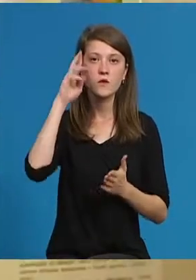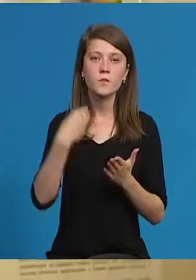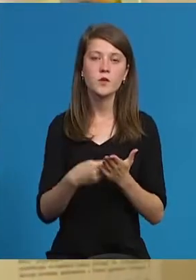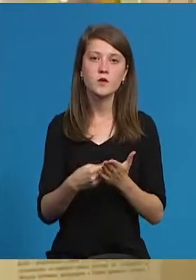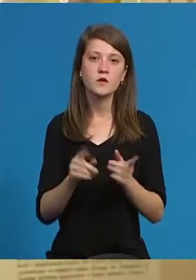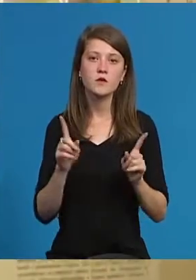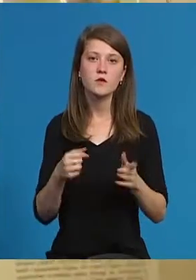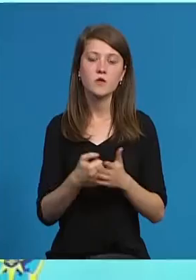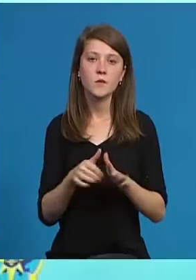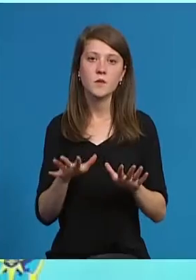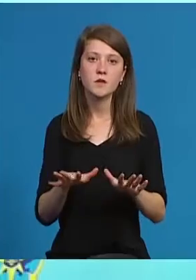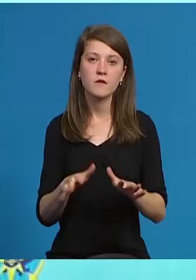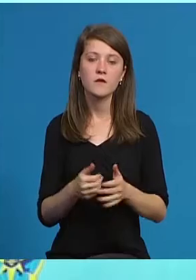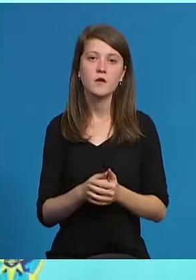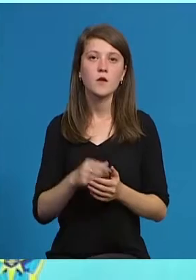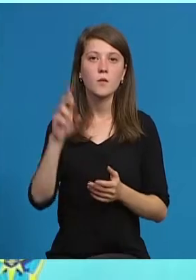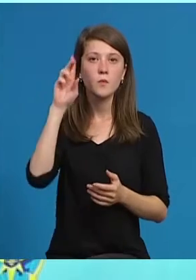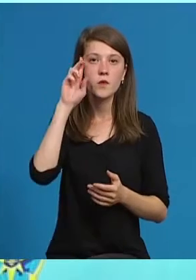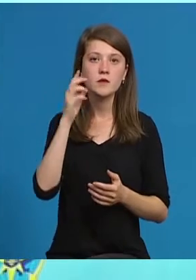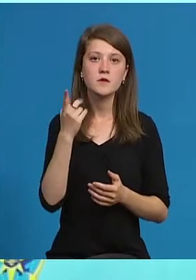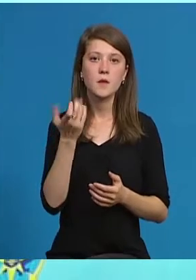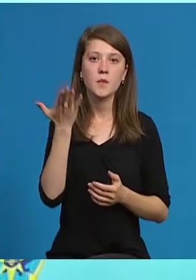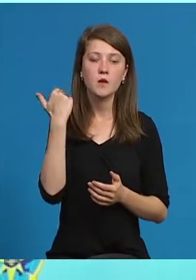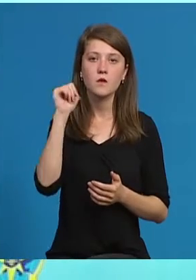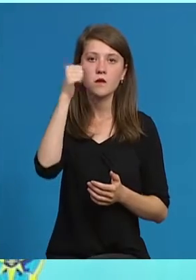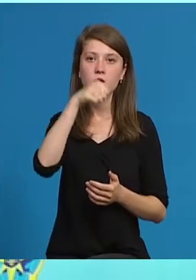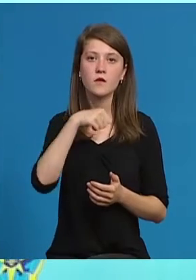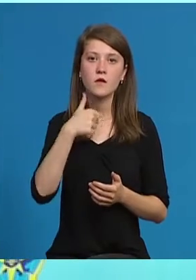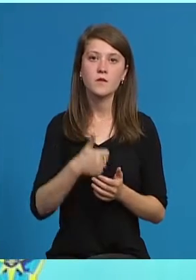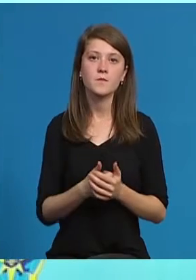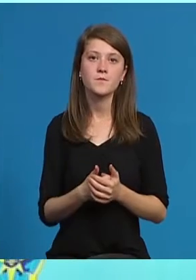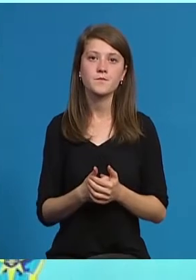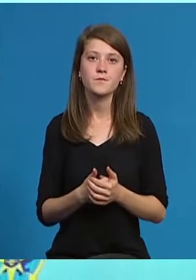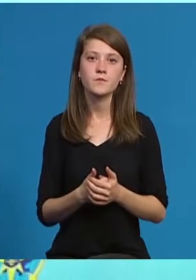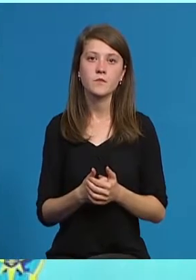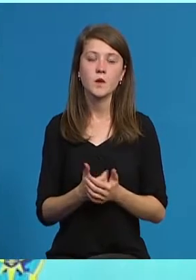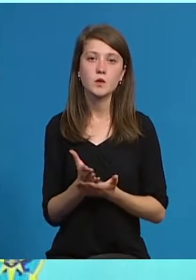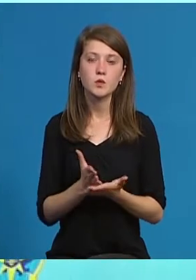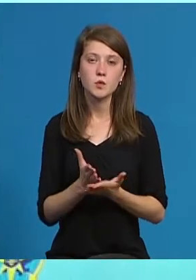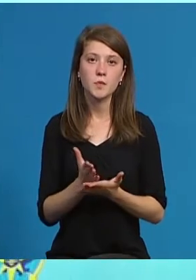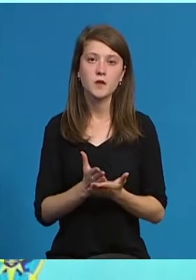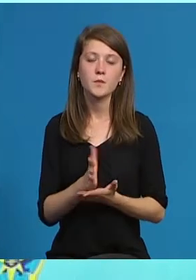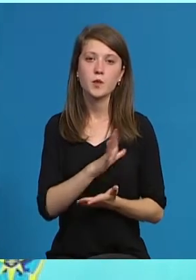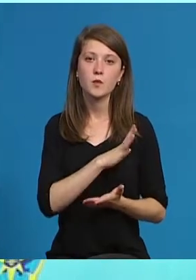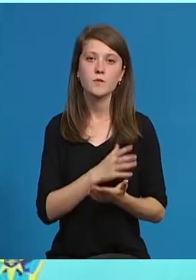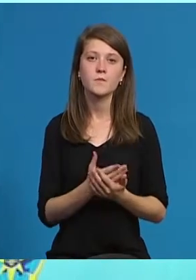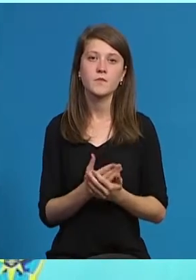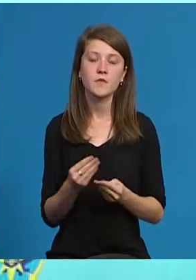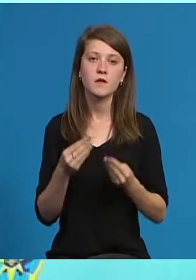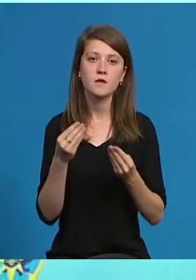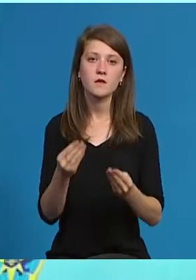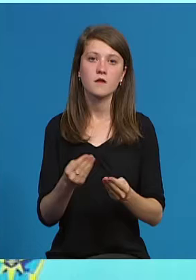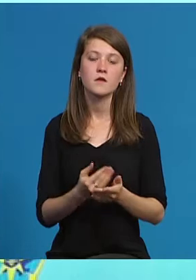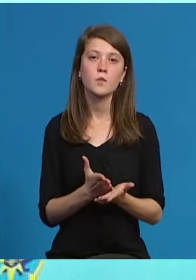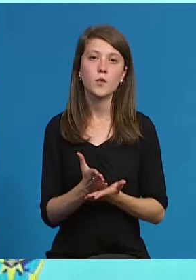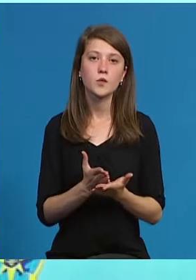до місцевих бюджетів. За минулий рік підрозділами міграційної служби було надані